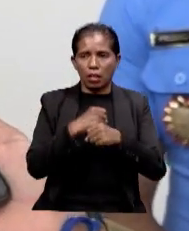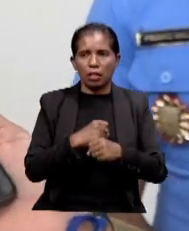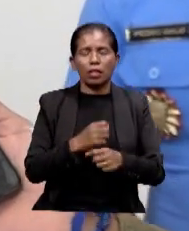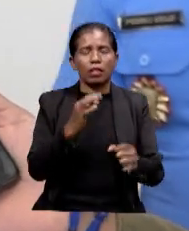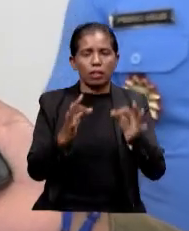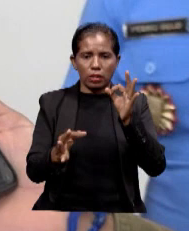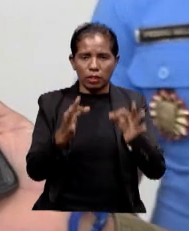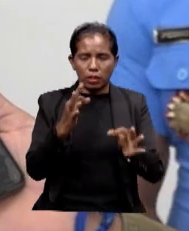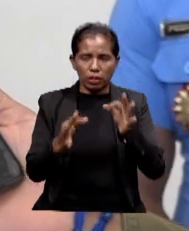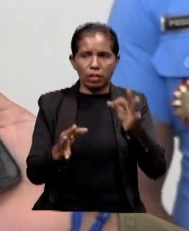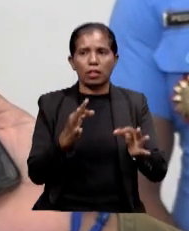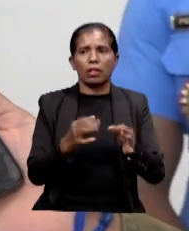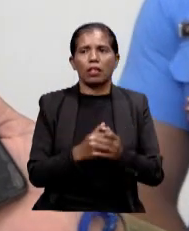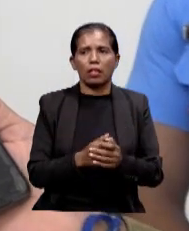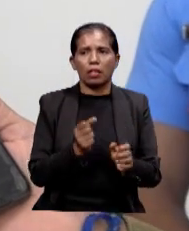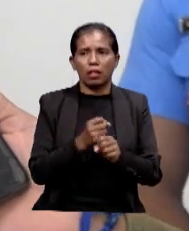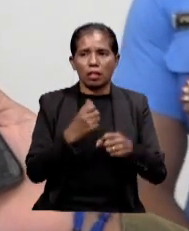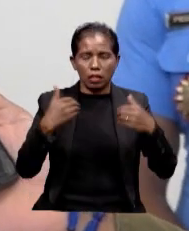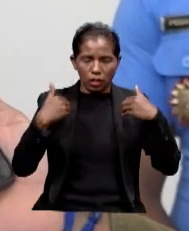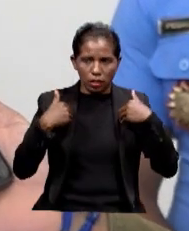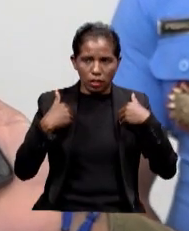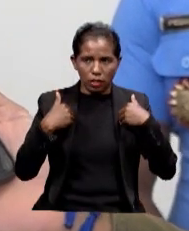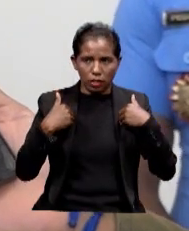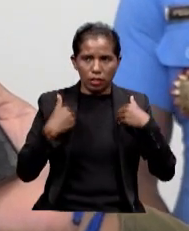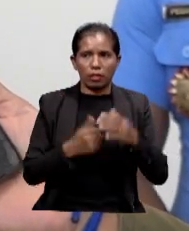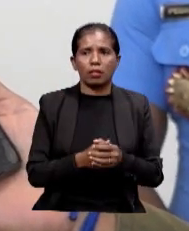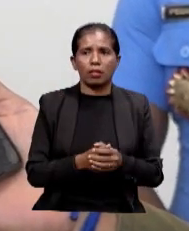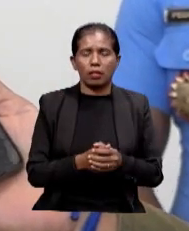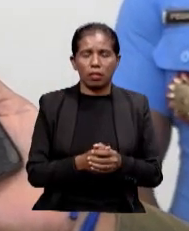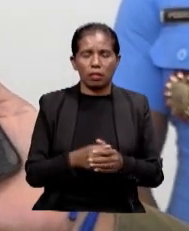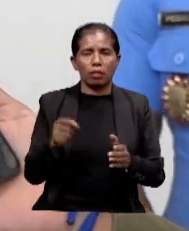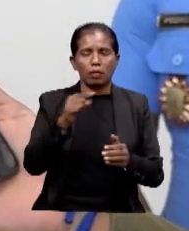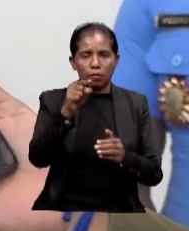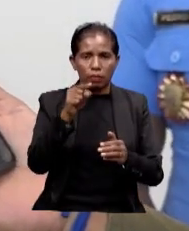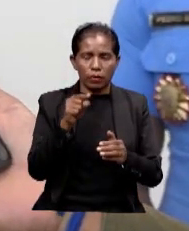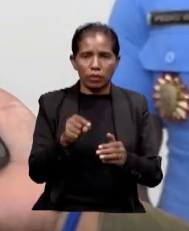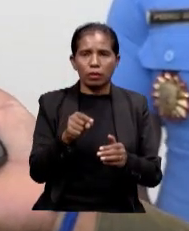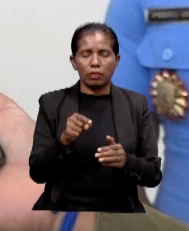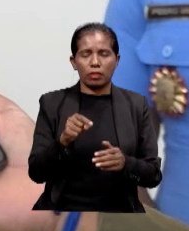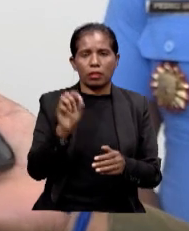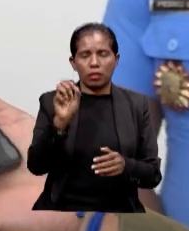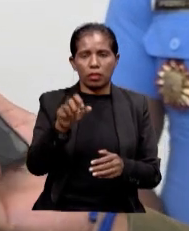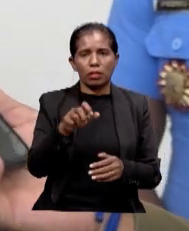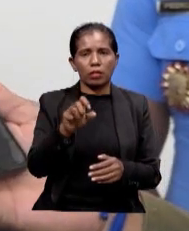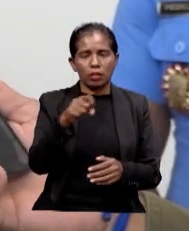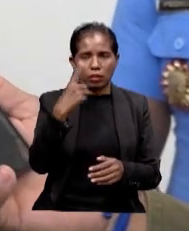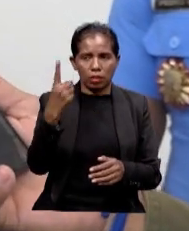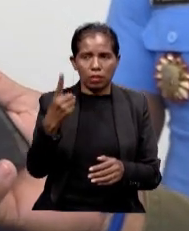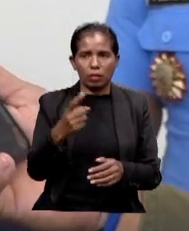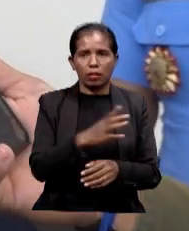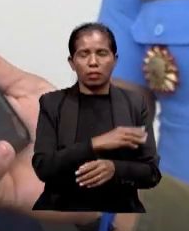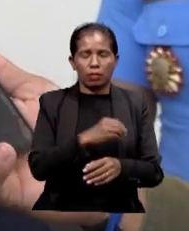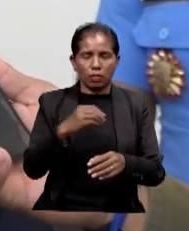que ita po consegue a mosuona pontus sanure singida ya ita hanaran spirit